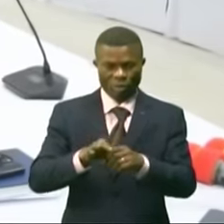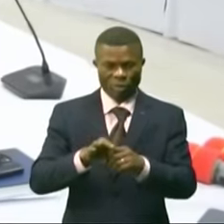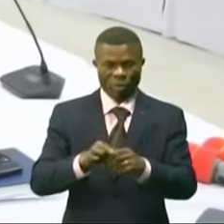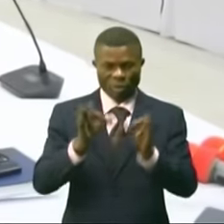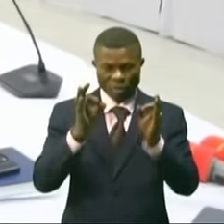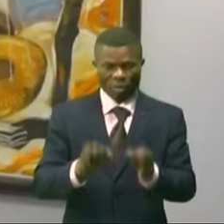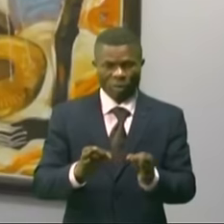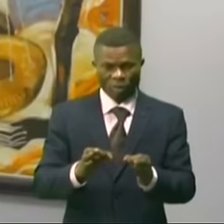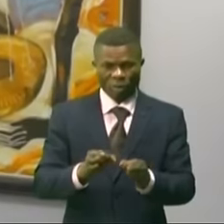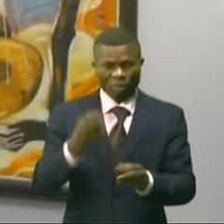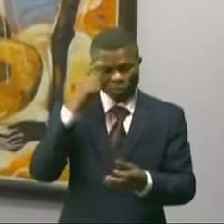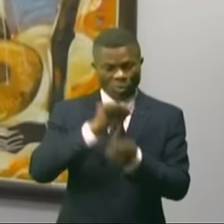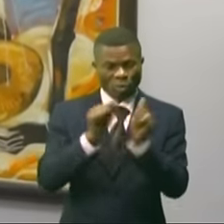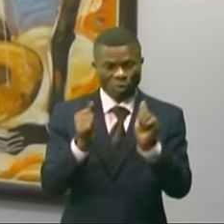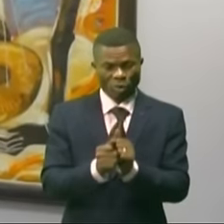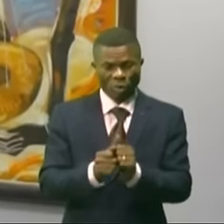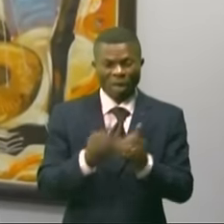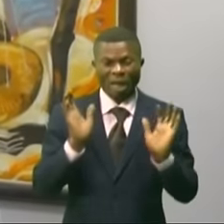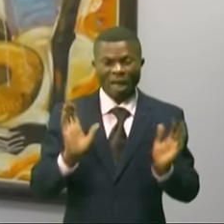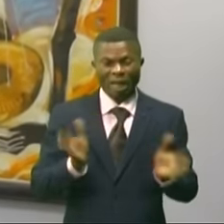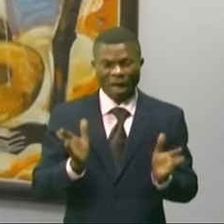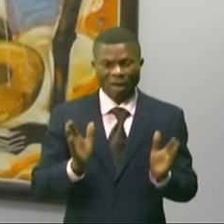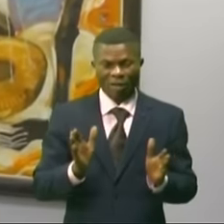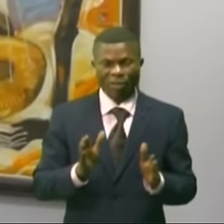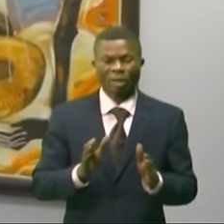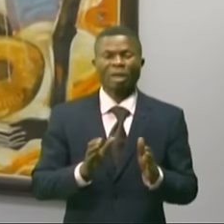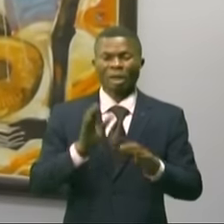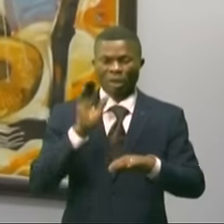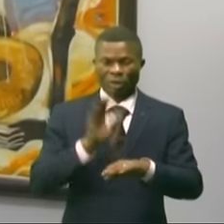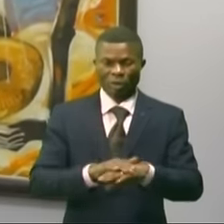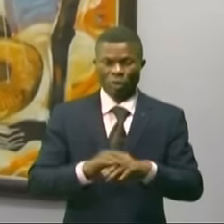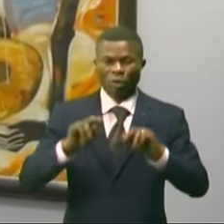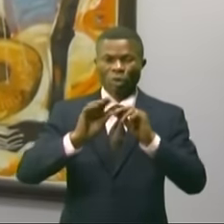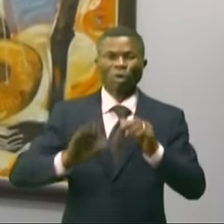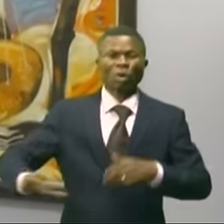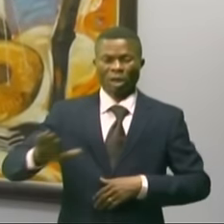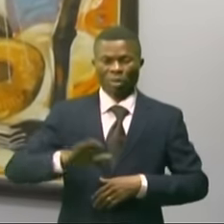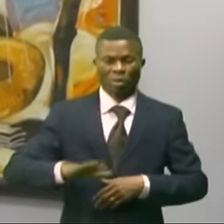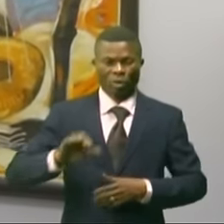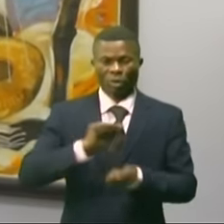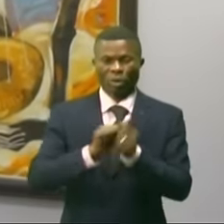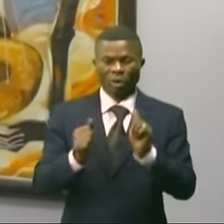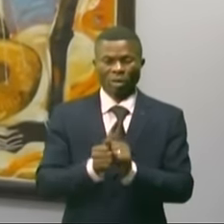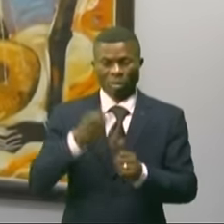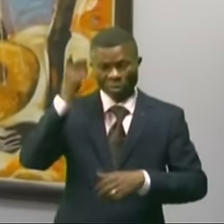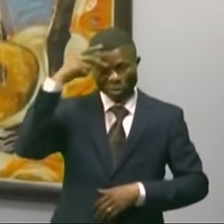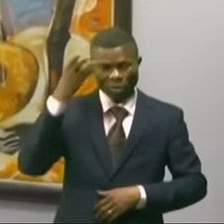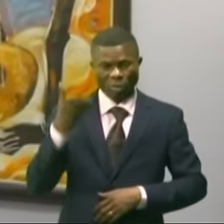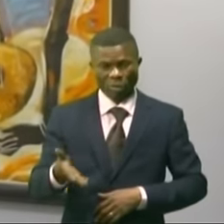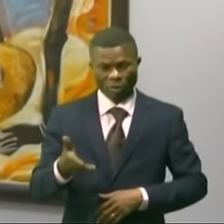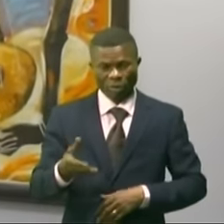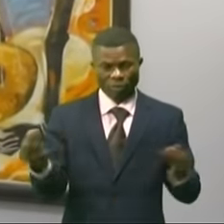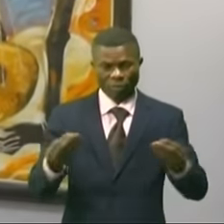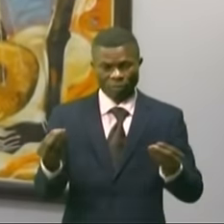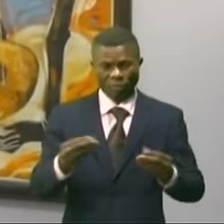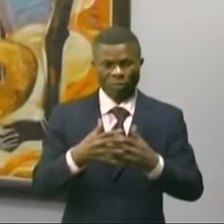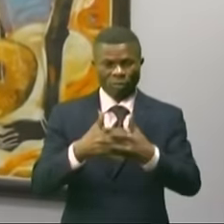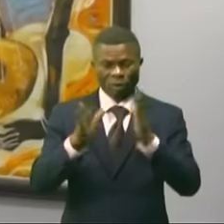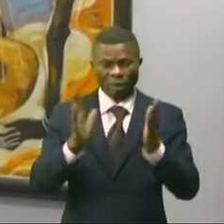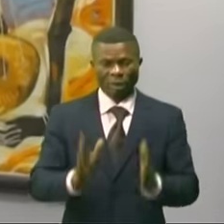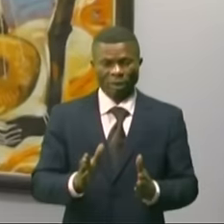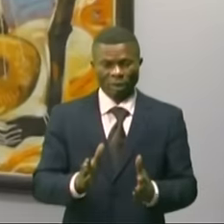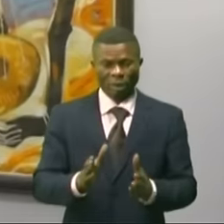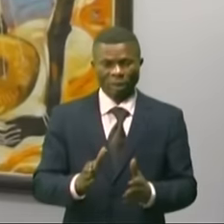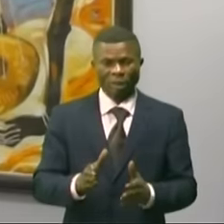au regard de la température chaude que traverse le pays sur le plan politique parce qu'il y a des partenaires qui ont des